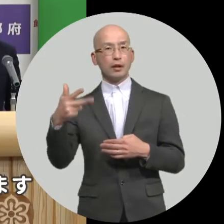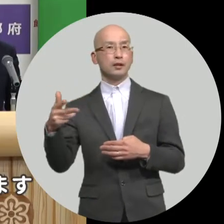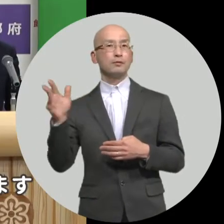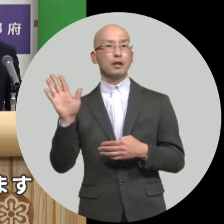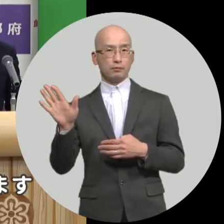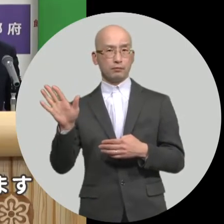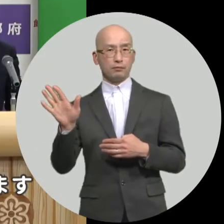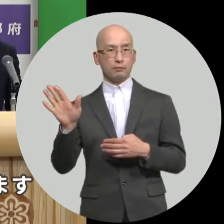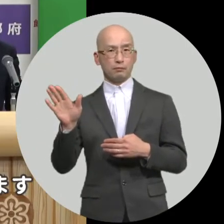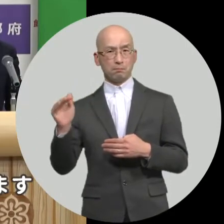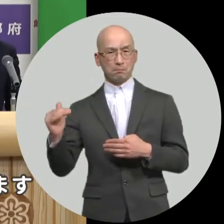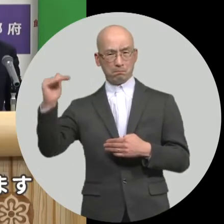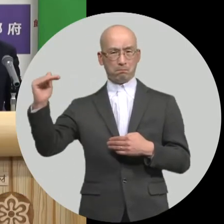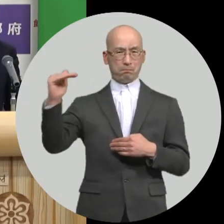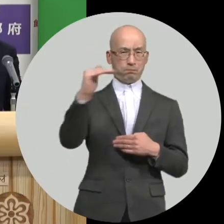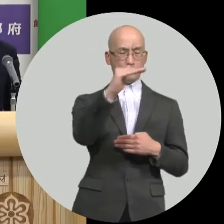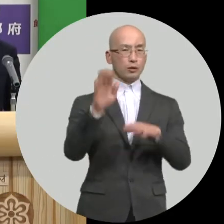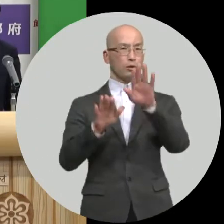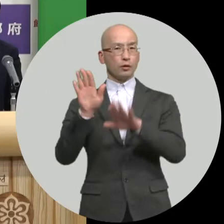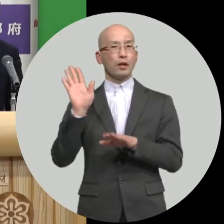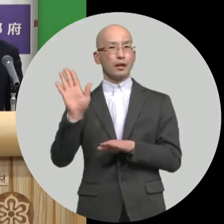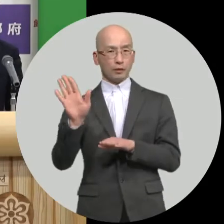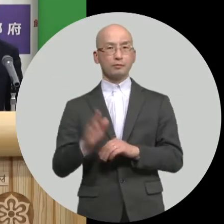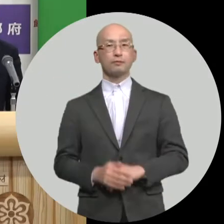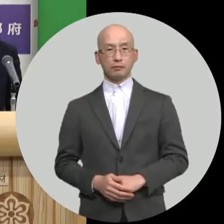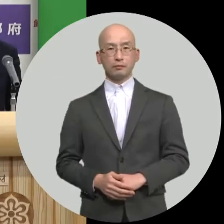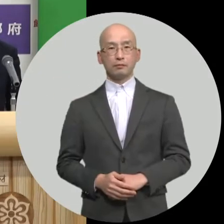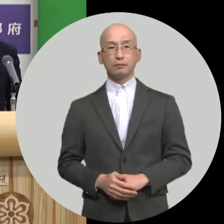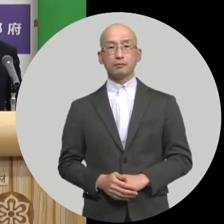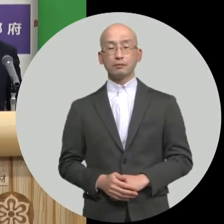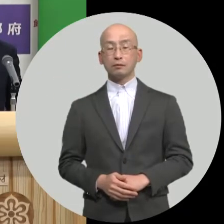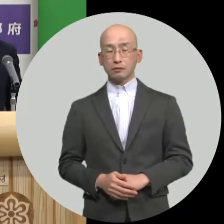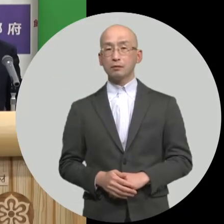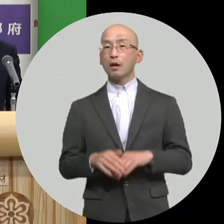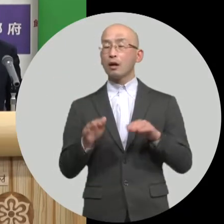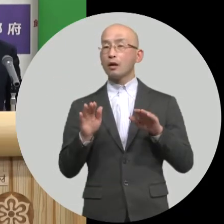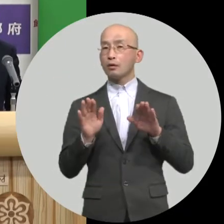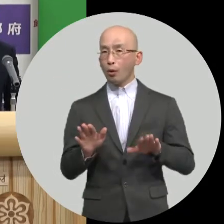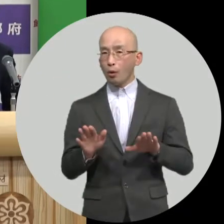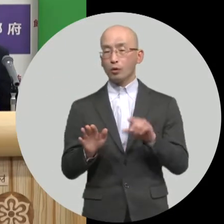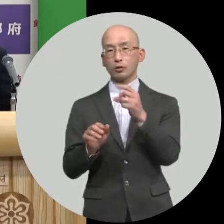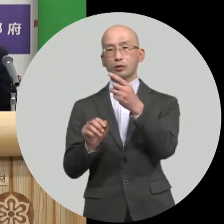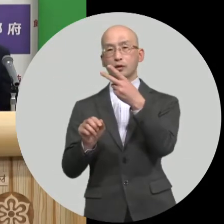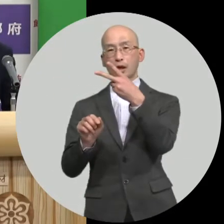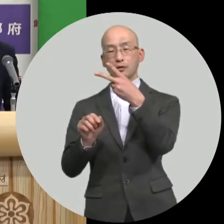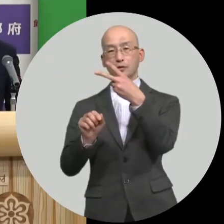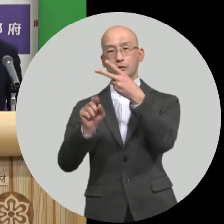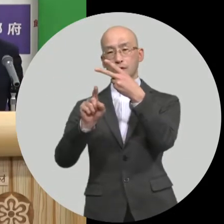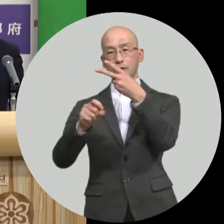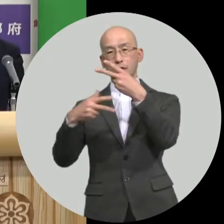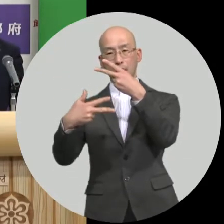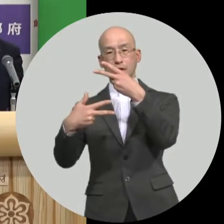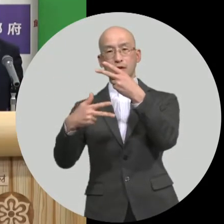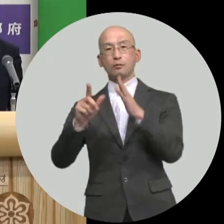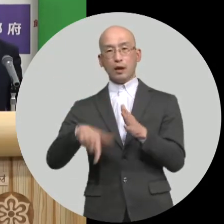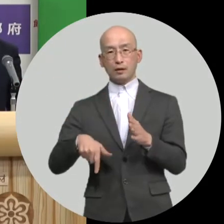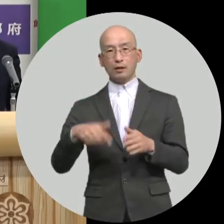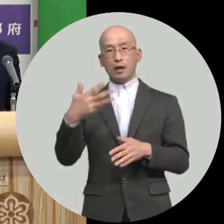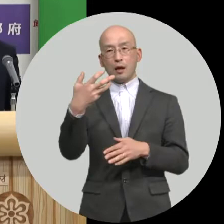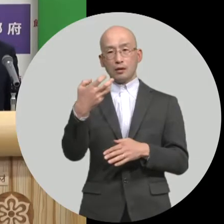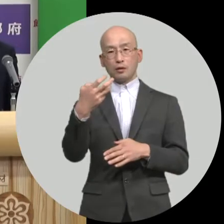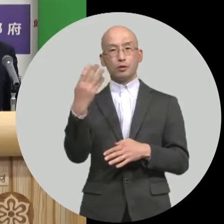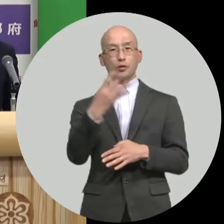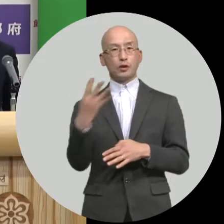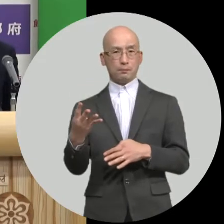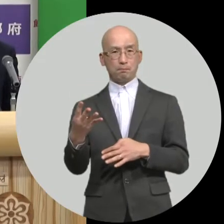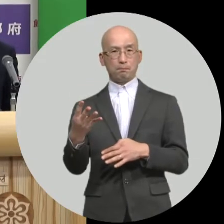止まりをしております。また速報値でですね、本日の感染者数が84人ということでございます